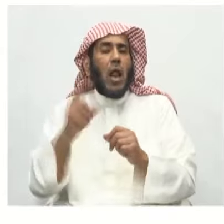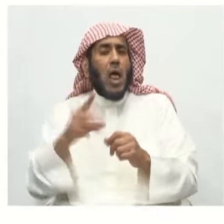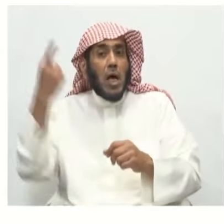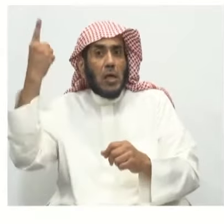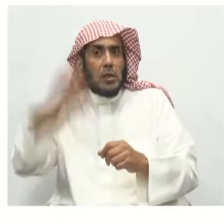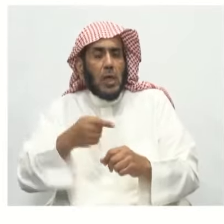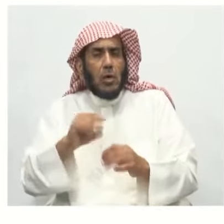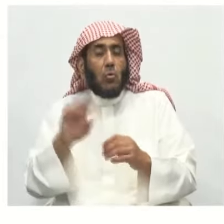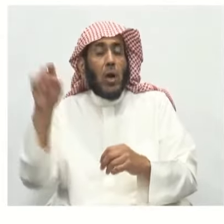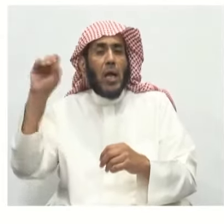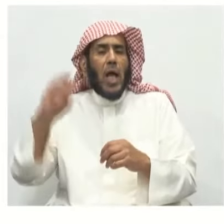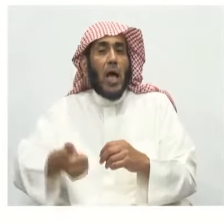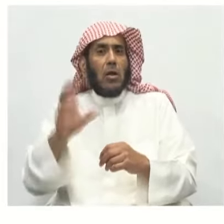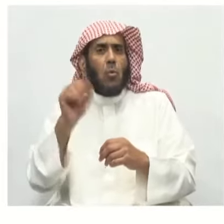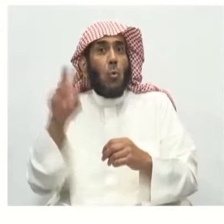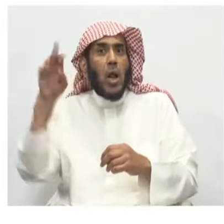والكهانه